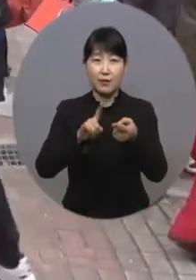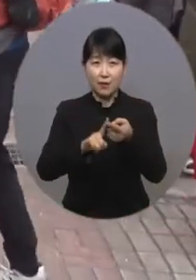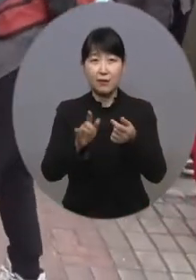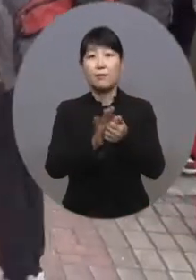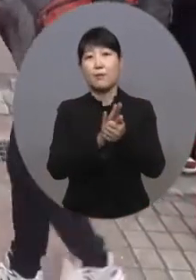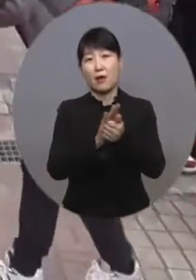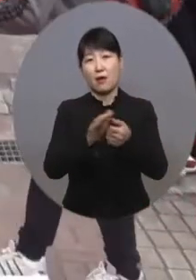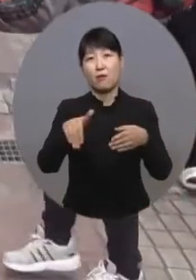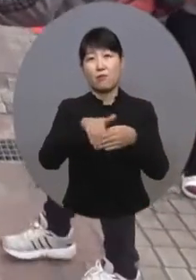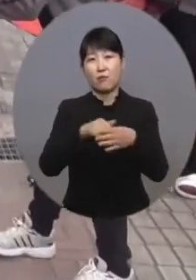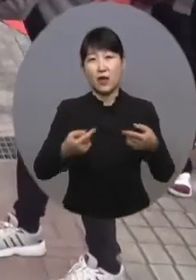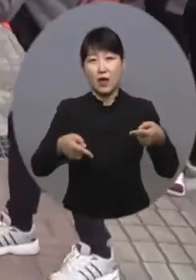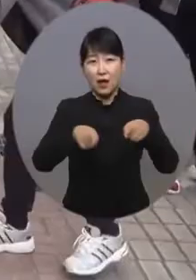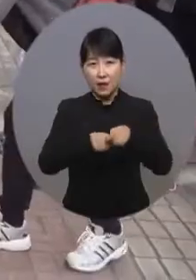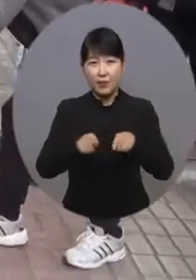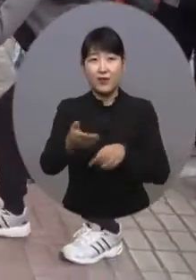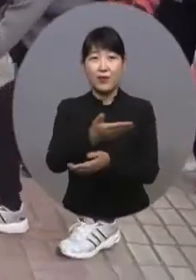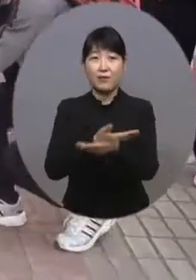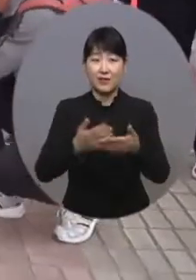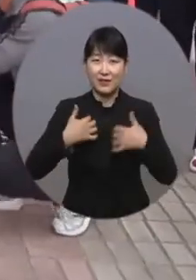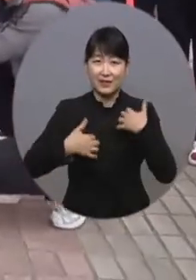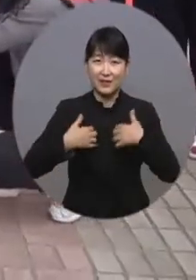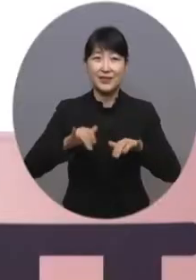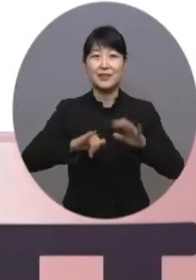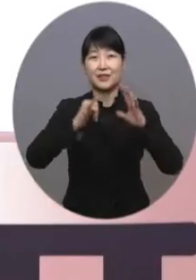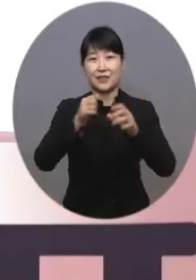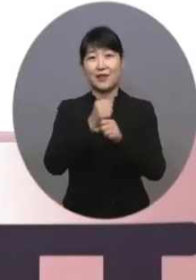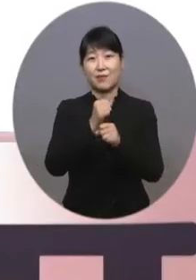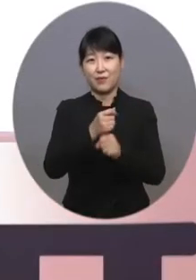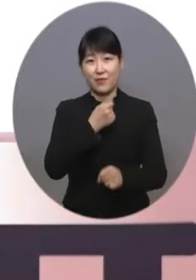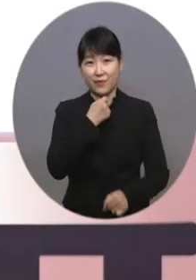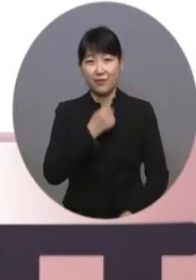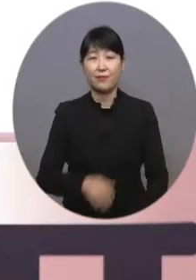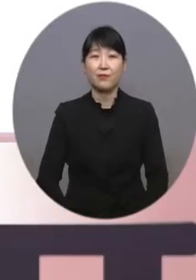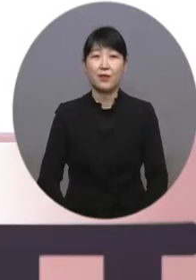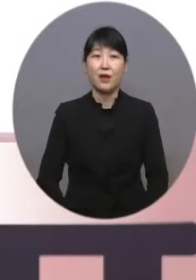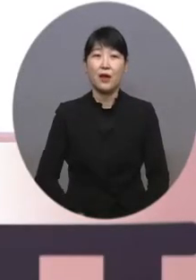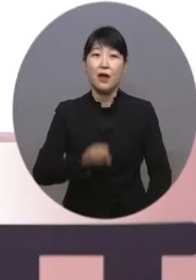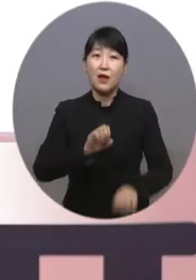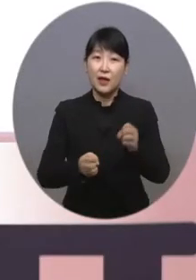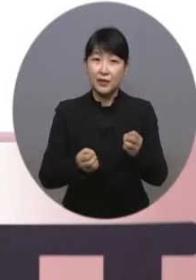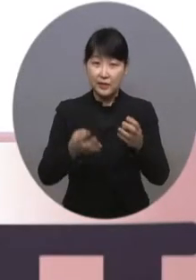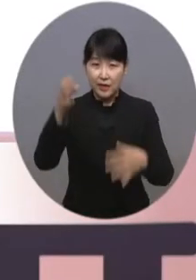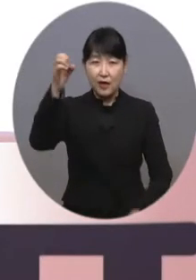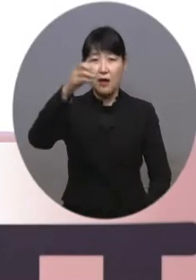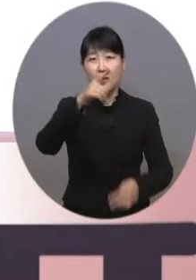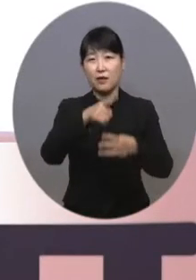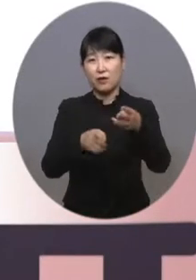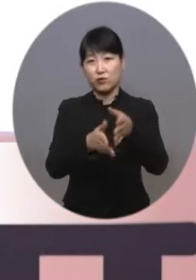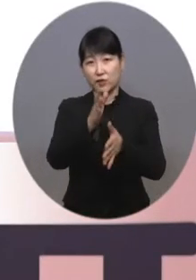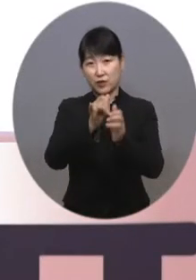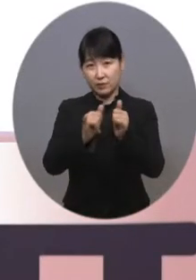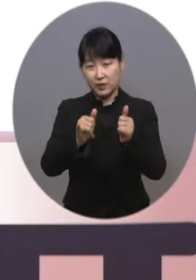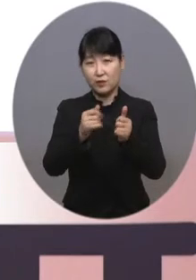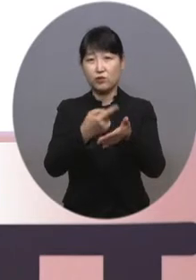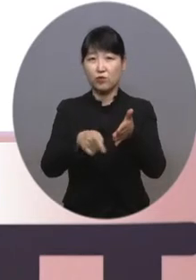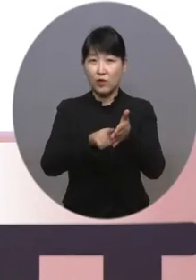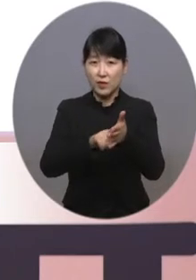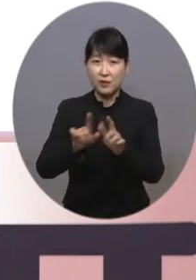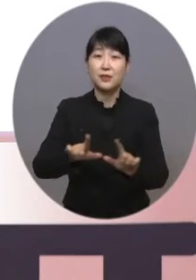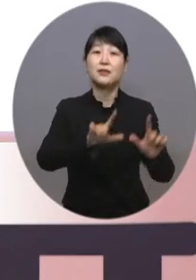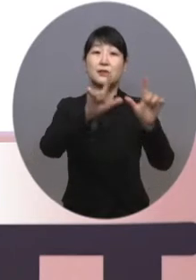문화를 함께 향유할 수 있는 세상을 만들어가고자 했습니다. 이 행사가 양주 시민들한테 삶의 위안과 그리고